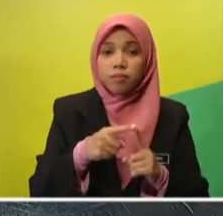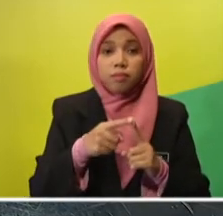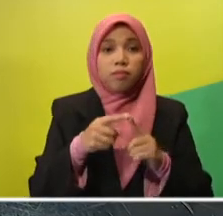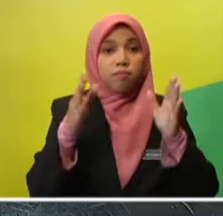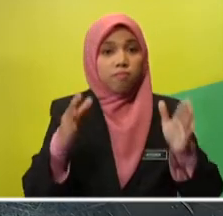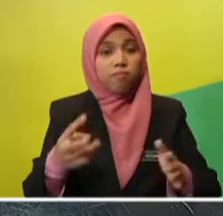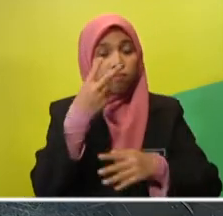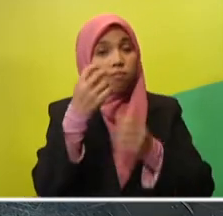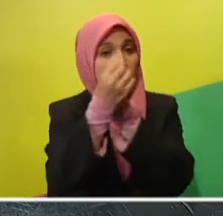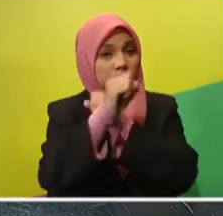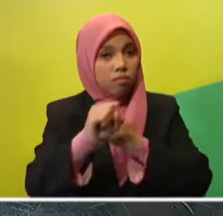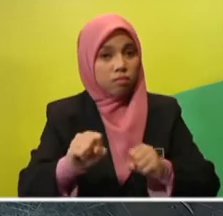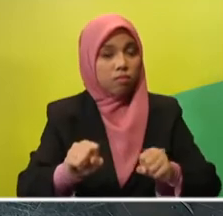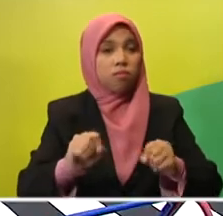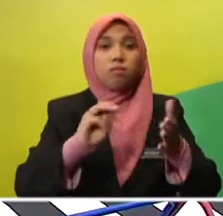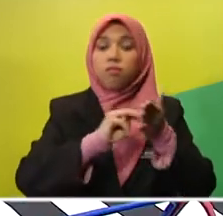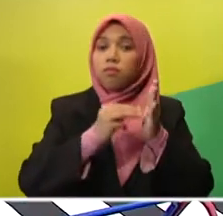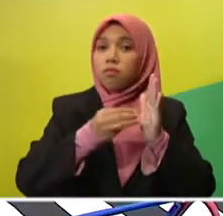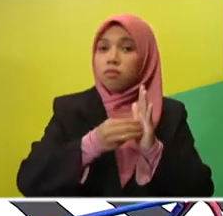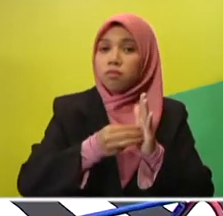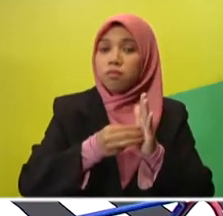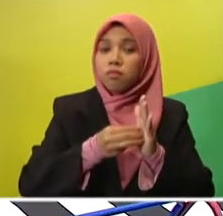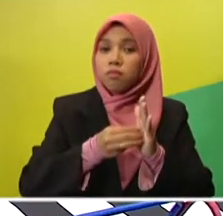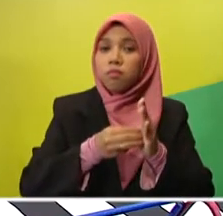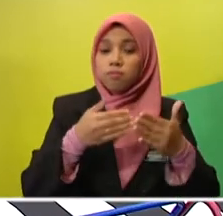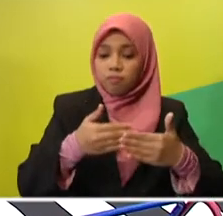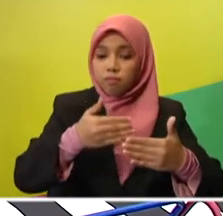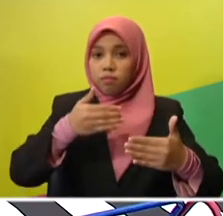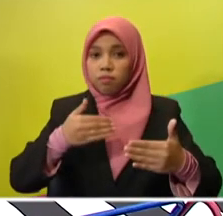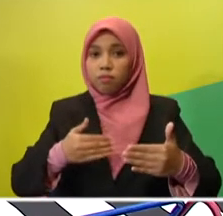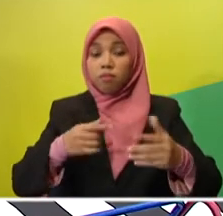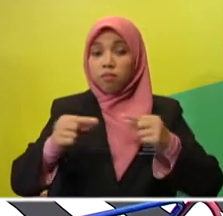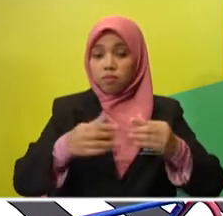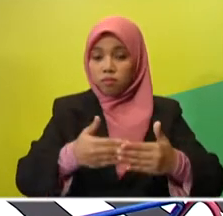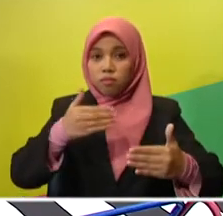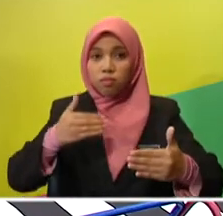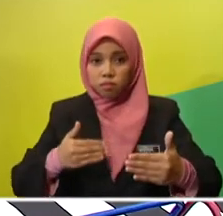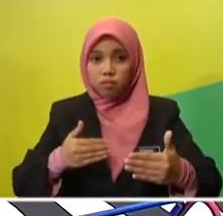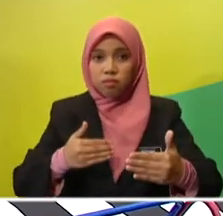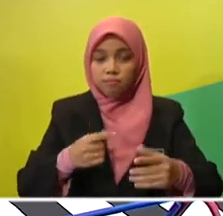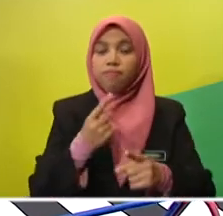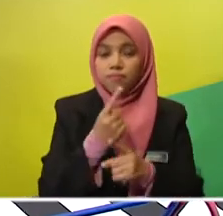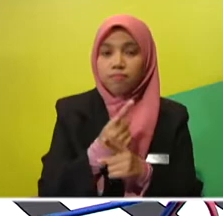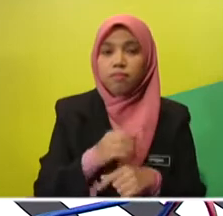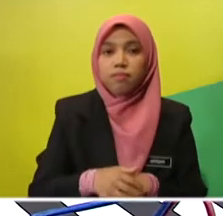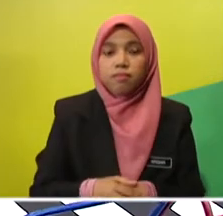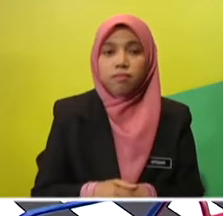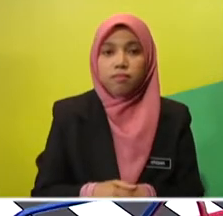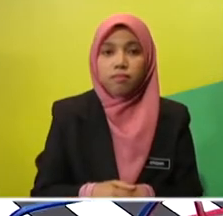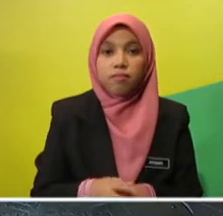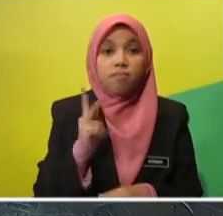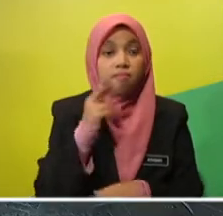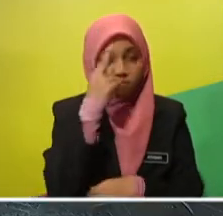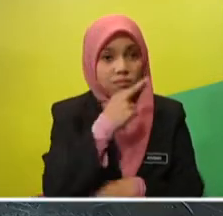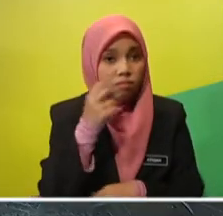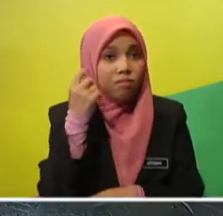akan bergerak setengah langkah dan pemandu celik dia berada depan dan dia yang akan memandu perjalanan tu nanti. Okey. Kak Lina faham?